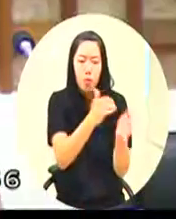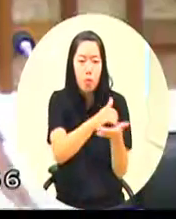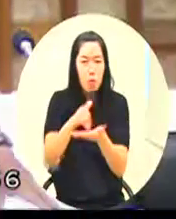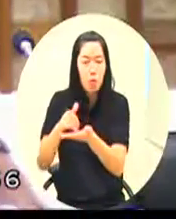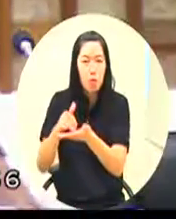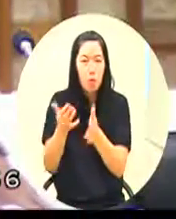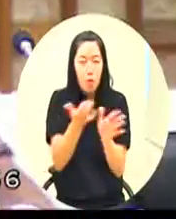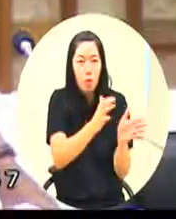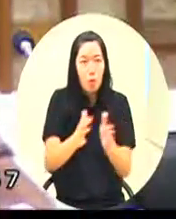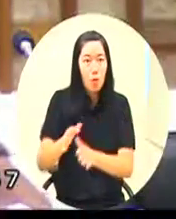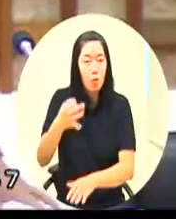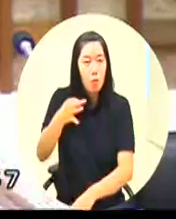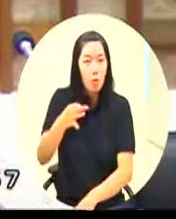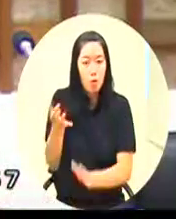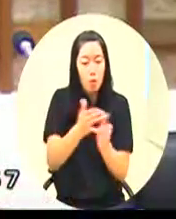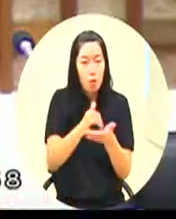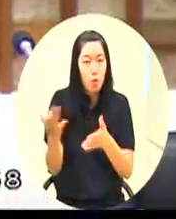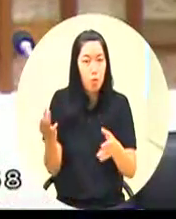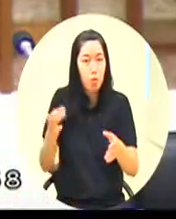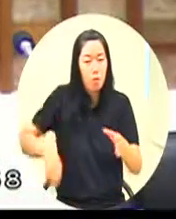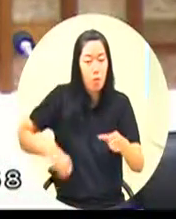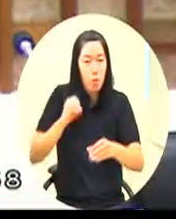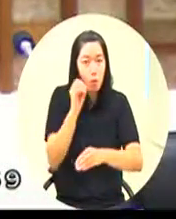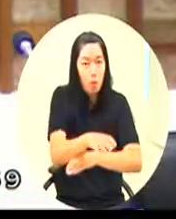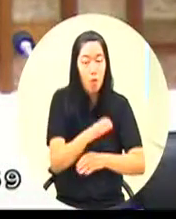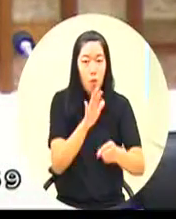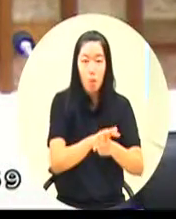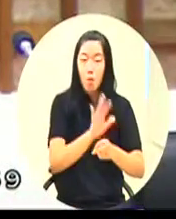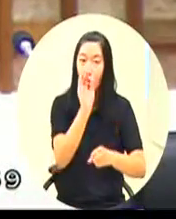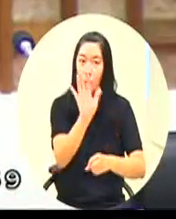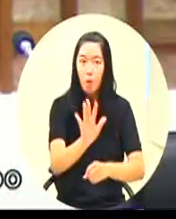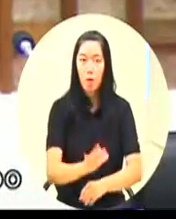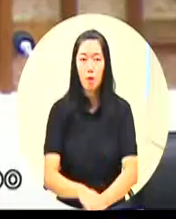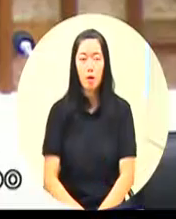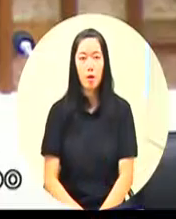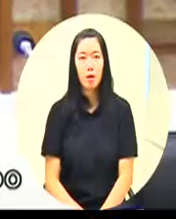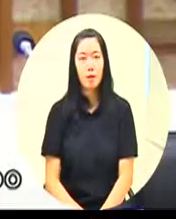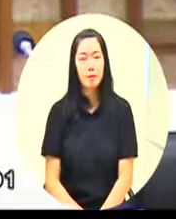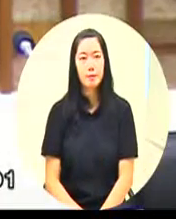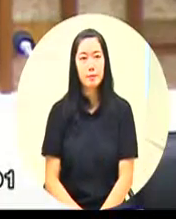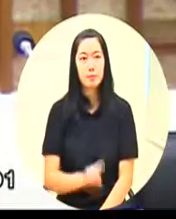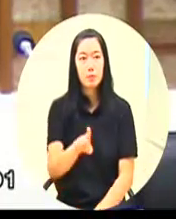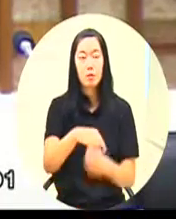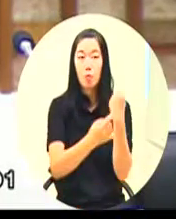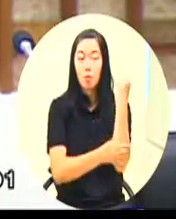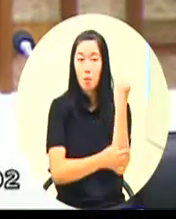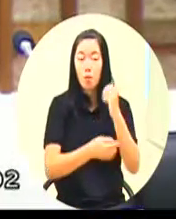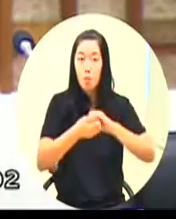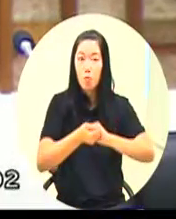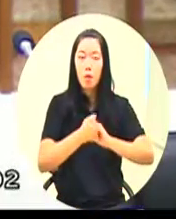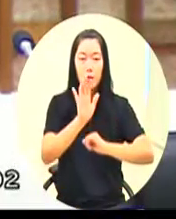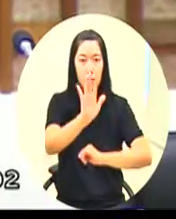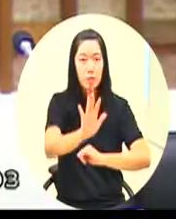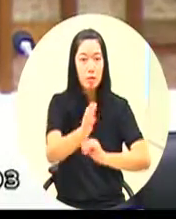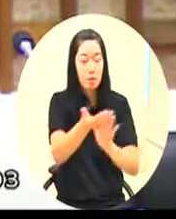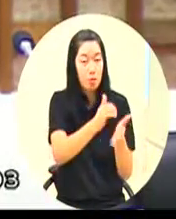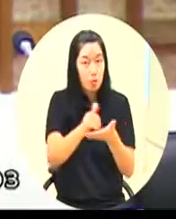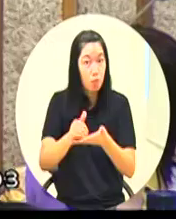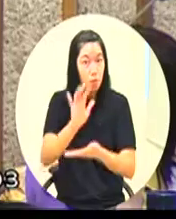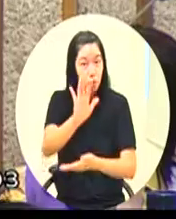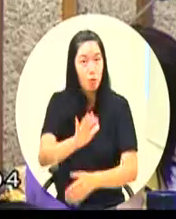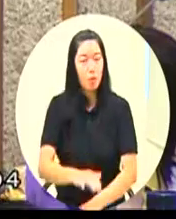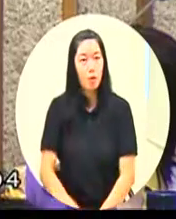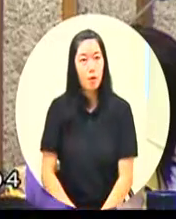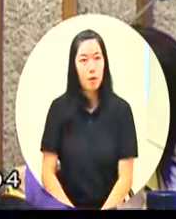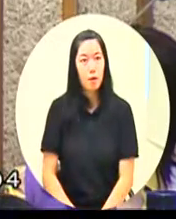就在预算编列就已经放在里面的预算呢？ 因为 它是法定的预算呢，为什么没有？ 这次两